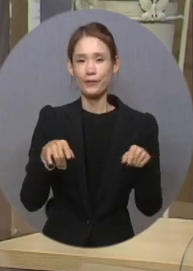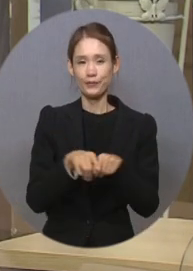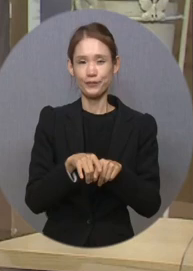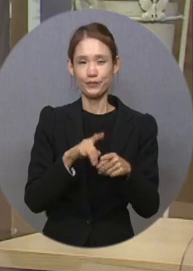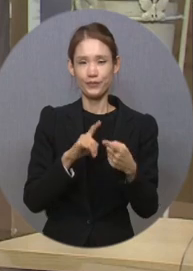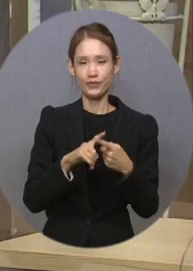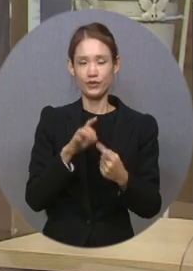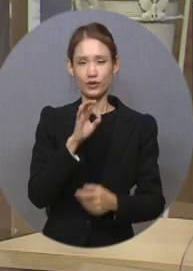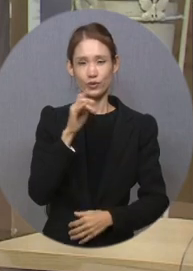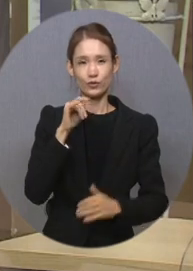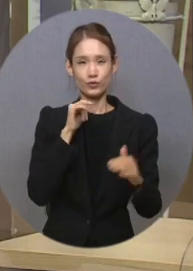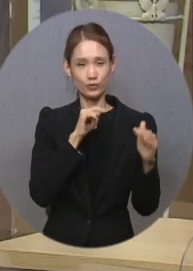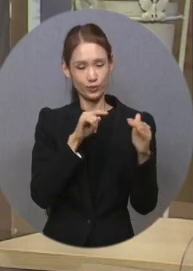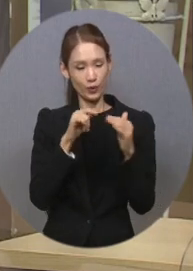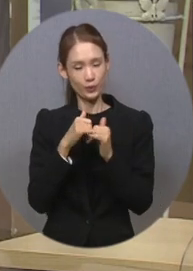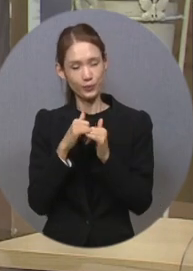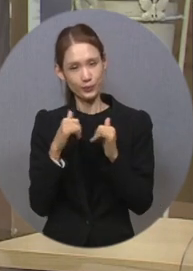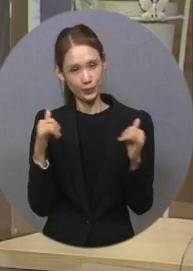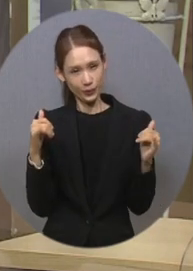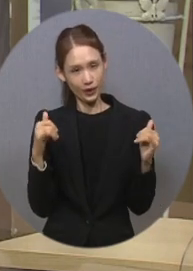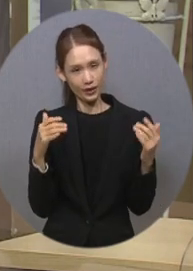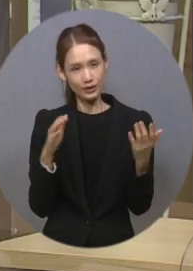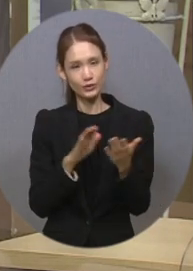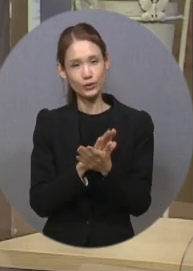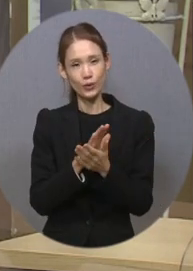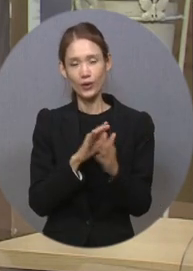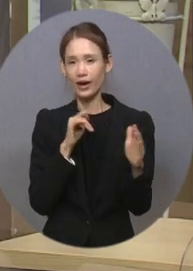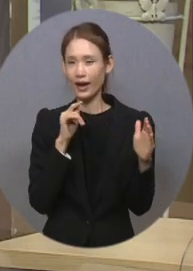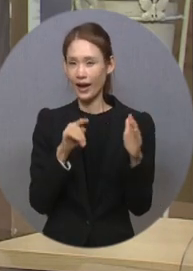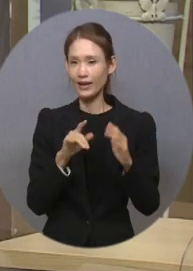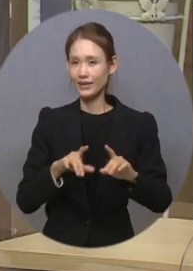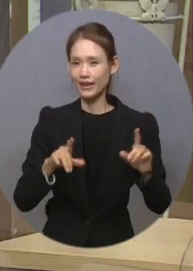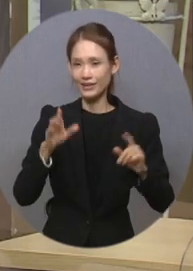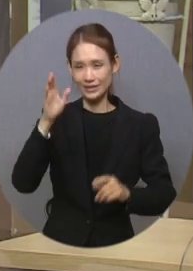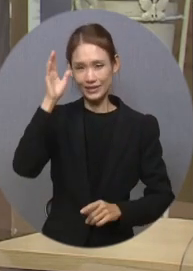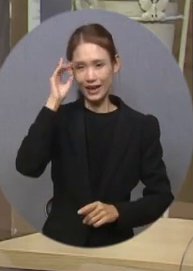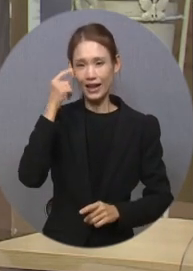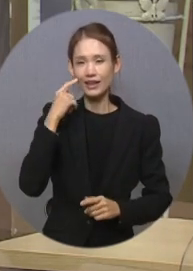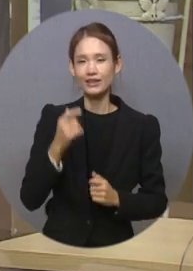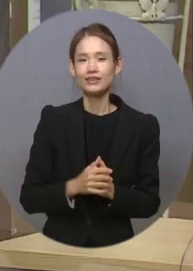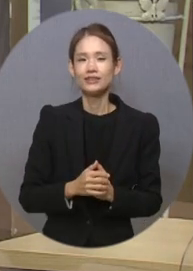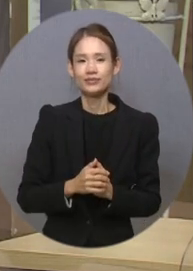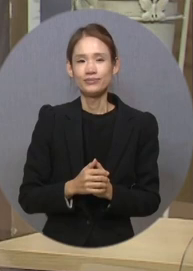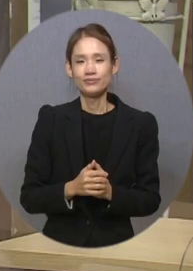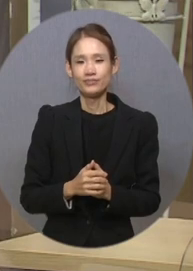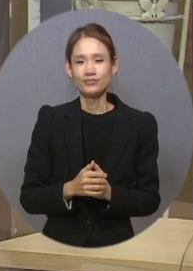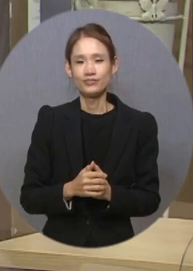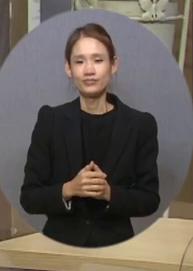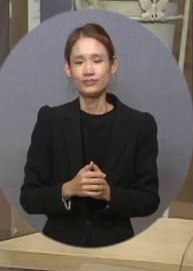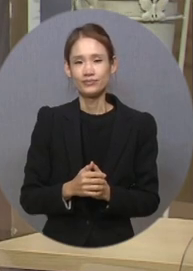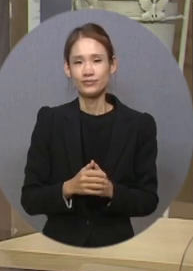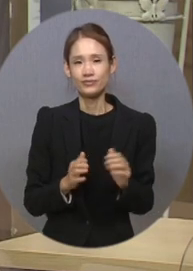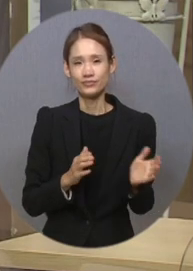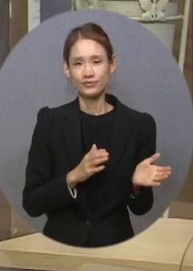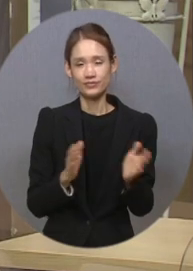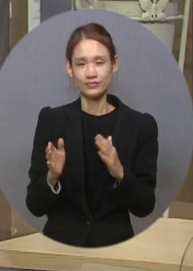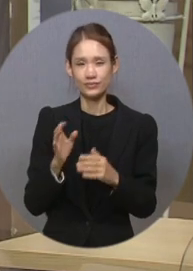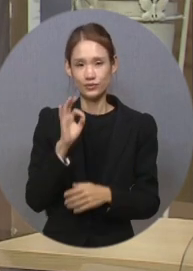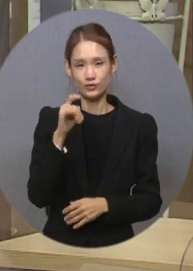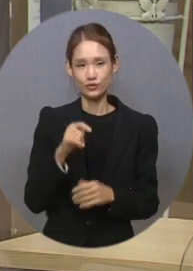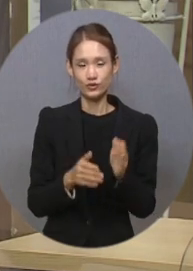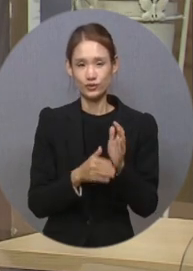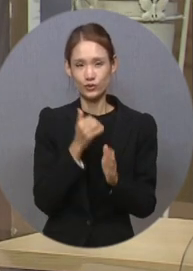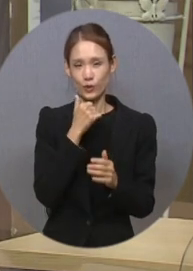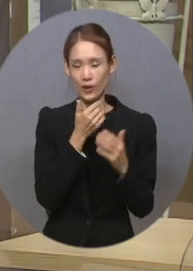또 여수로 많은 분들께서 놀러 오시는 또 그날을 기대해 보도록 예. 하겠습니다. 네. 네. 그리고 이제 여수시에 대해서